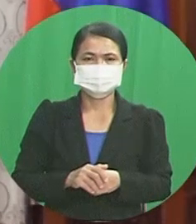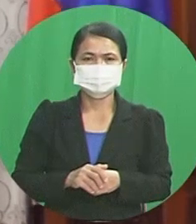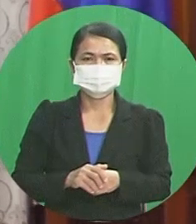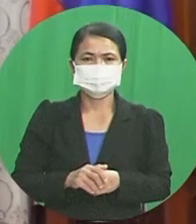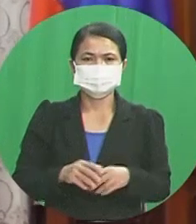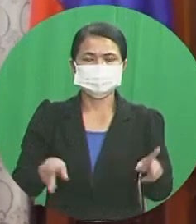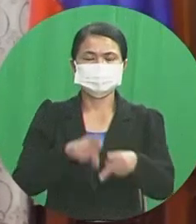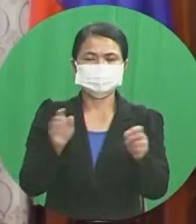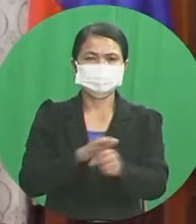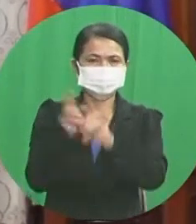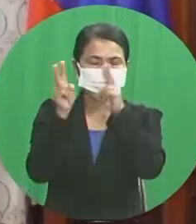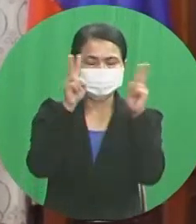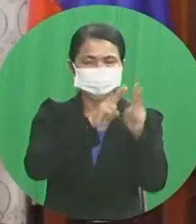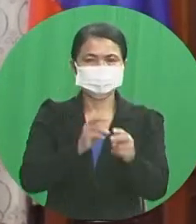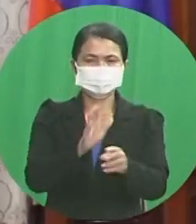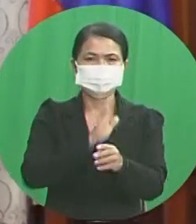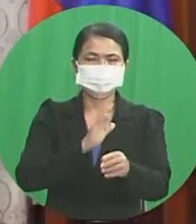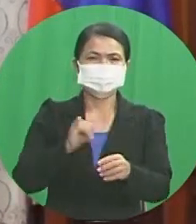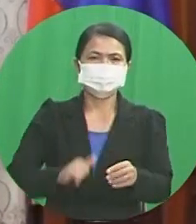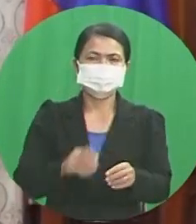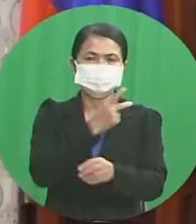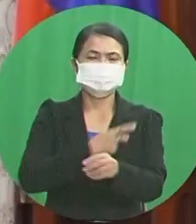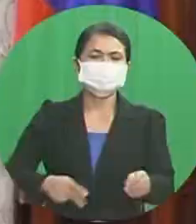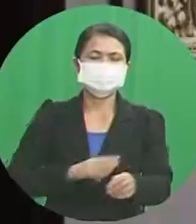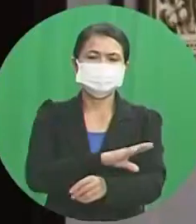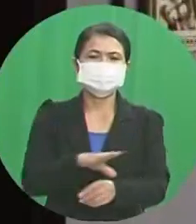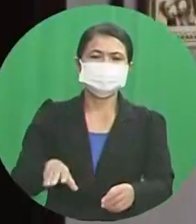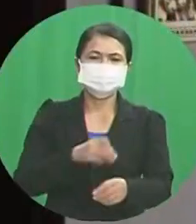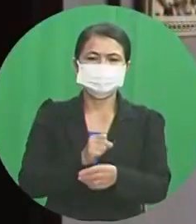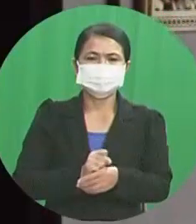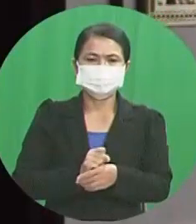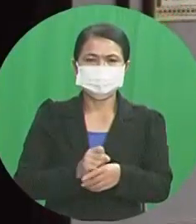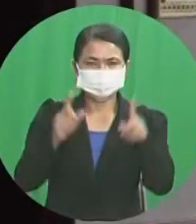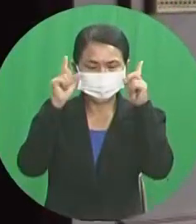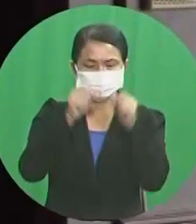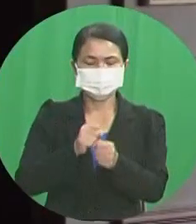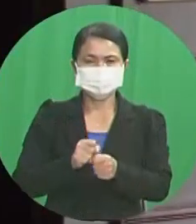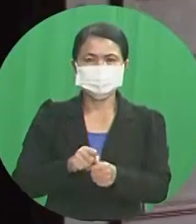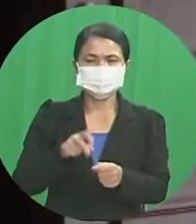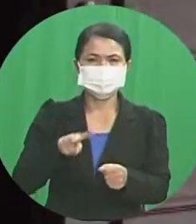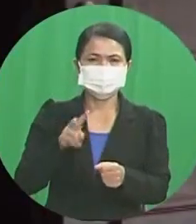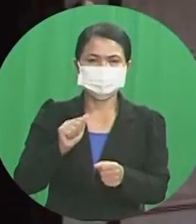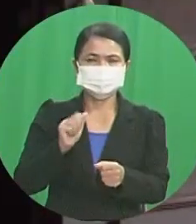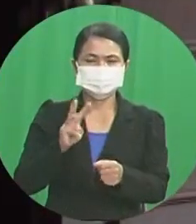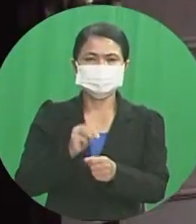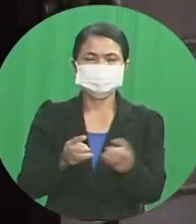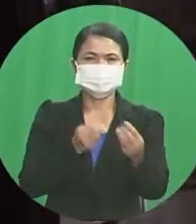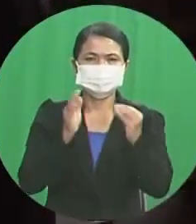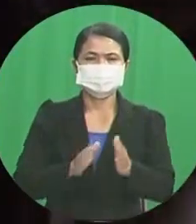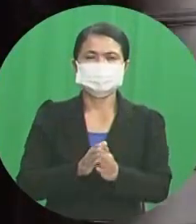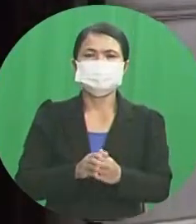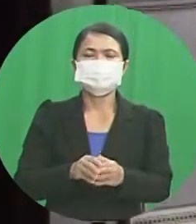ក្នុងឱកាសបំពេញទស្សនកិច្ចជាផ្លូវការនៅព្រះរាជាណាចក្រកម្ពុជាឯកឧត្តមផនខាំវិផាវ៉ាន់នាយករដ្ឋម